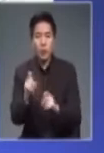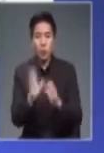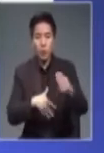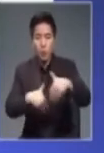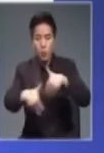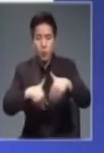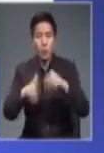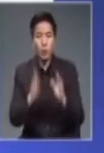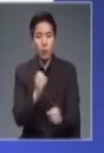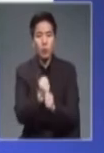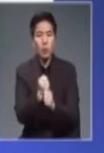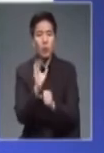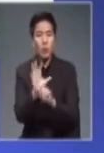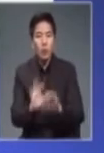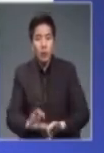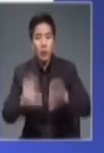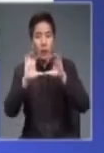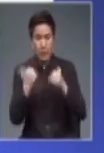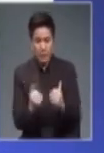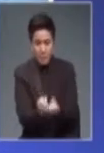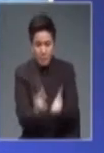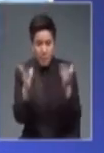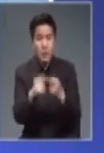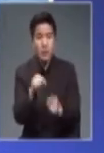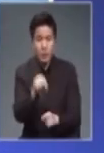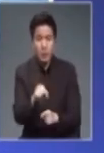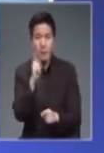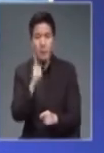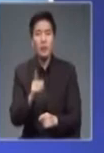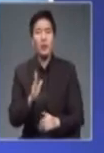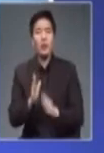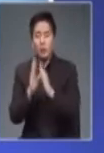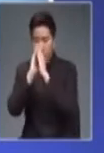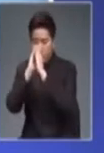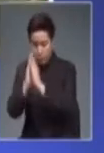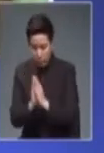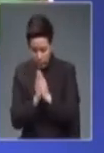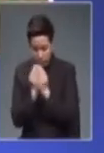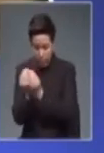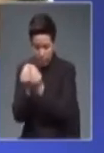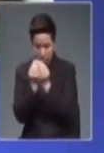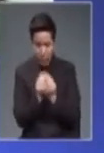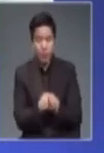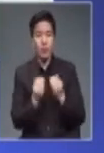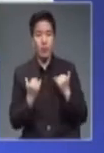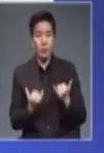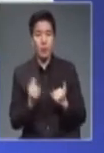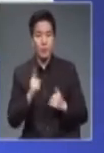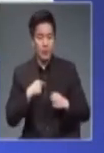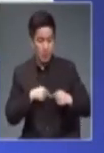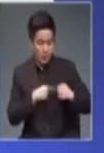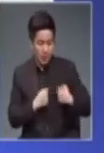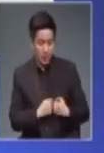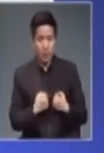ทุนเพื่อเป็นค่าใช้จ่ายในการศึกษาค่าครองชีพค่าหอพักและค่าอุปกรณ์การศึกษาแก่เด็กนักเรียนนักศึกษ